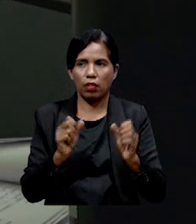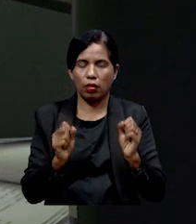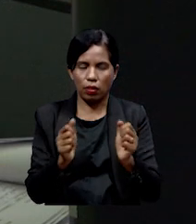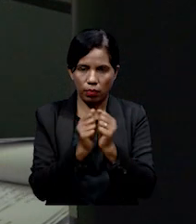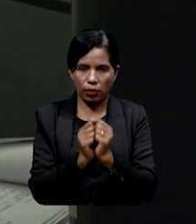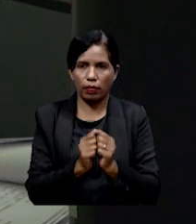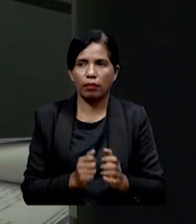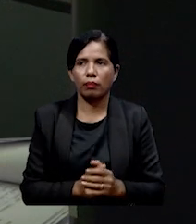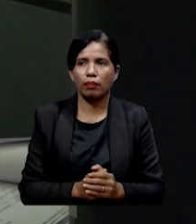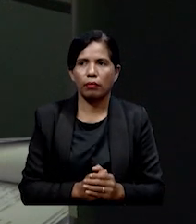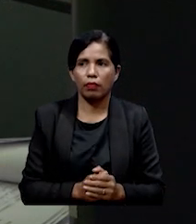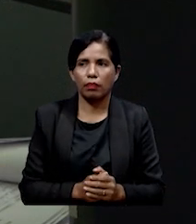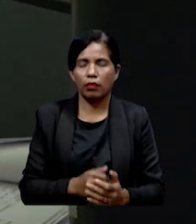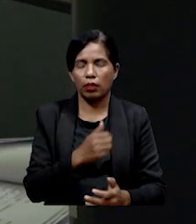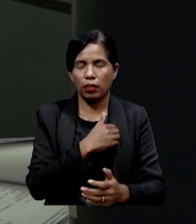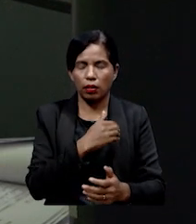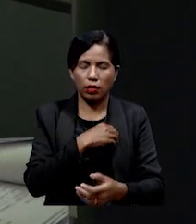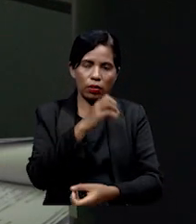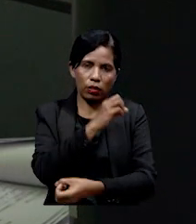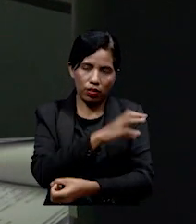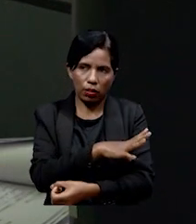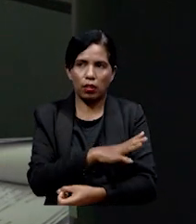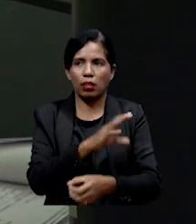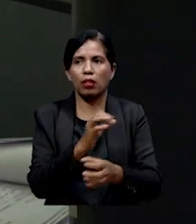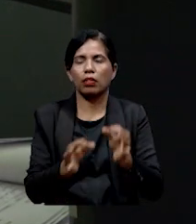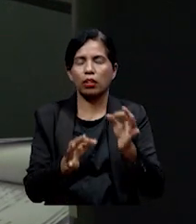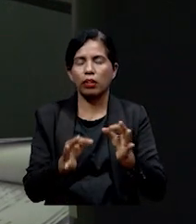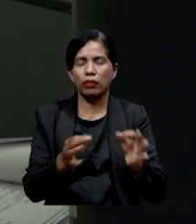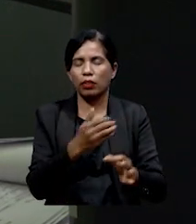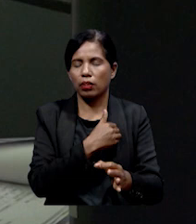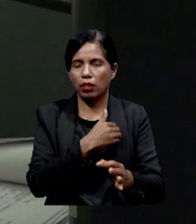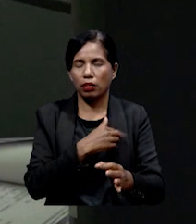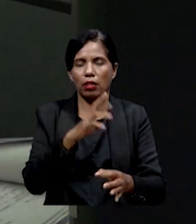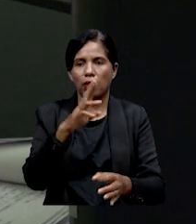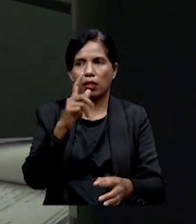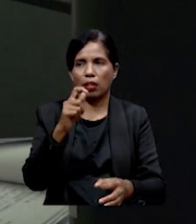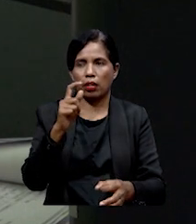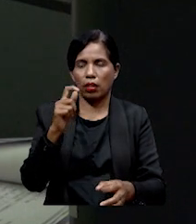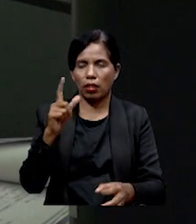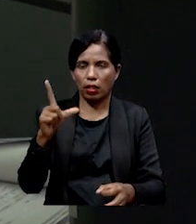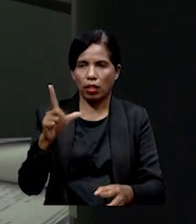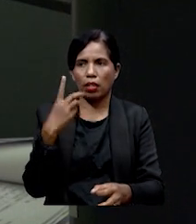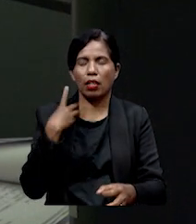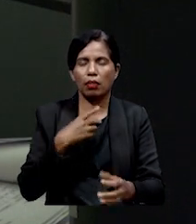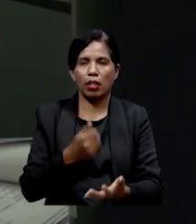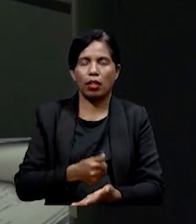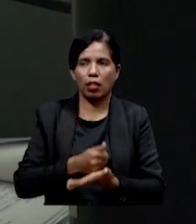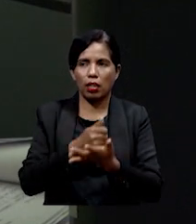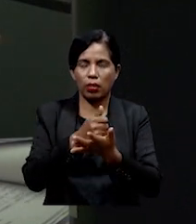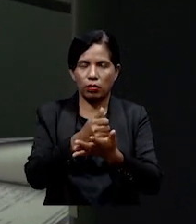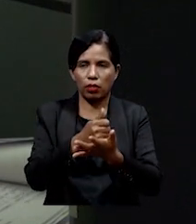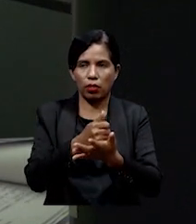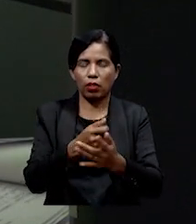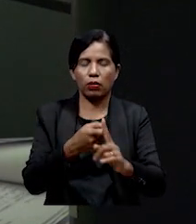Nebe karik se dau batismo, tem que batismo. Karik se dau iha RTL, ane ami iha ne facilita hela pengantar,